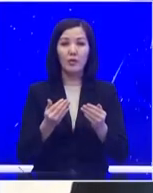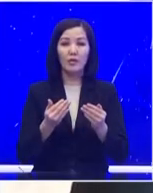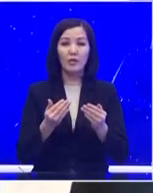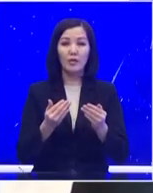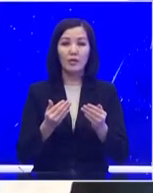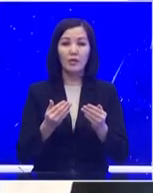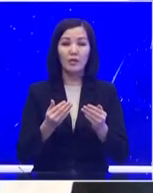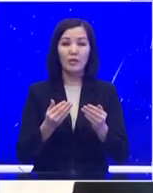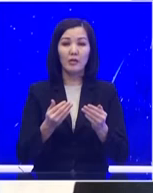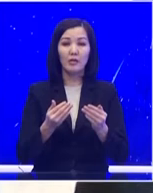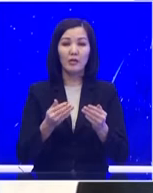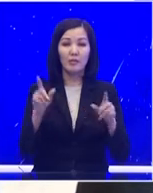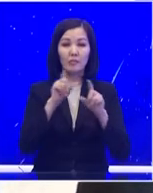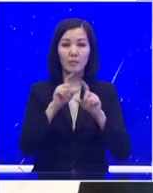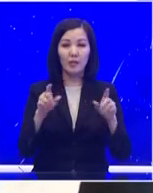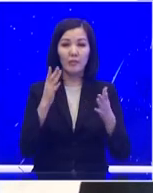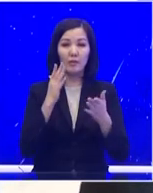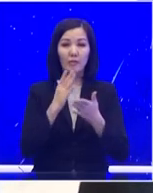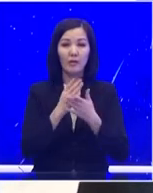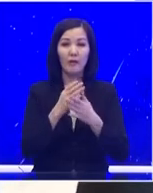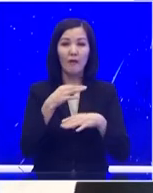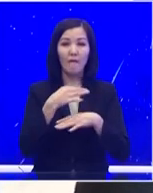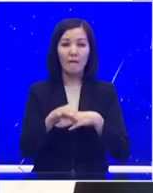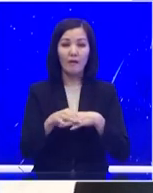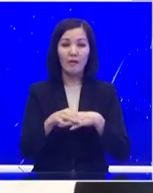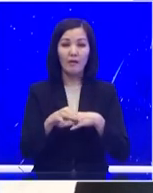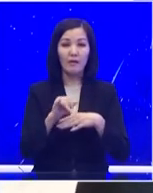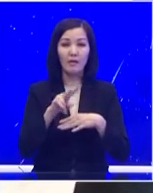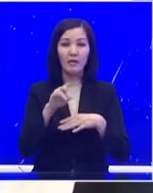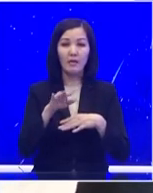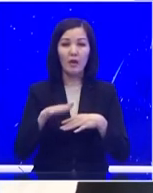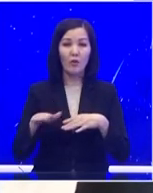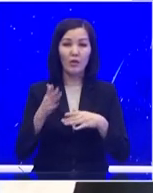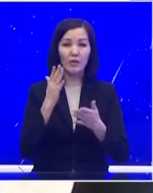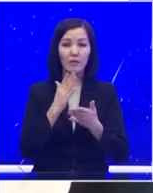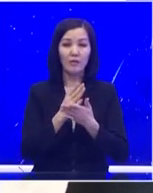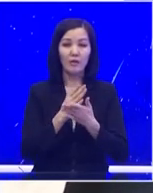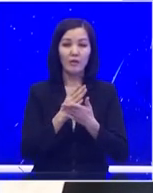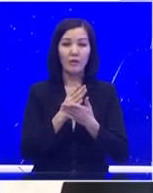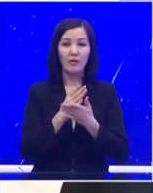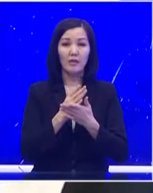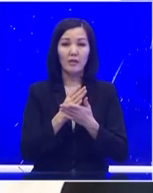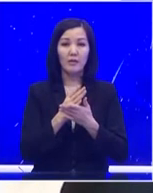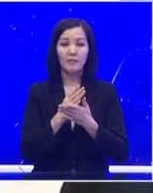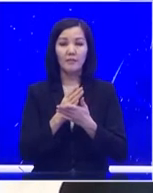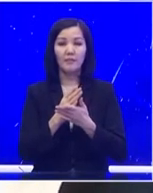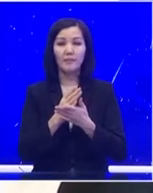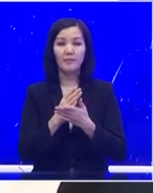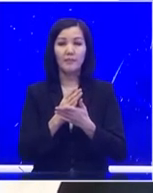жаңағы мекемесі бар, филиал Іле ауданында орналасқан еңбек жауғашты кәсіпорынның. Ол